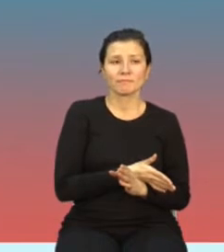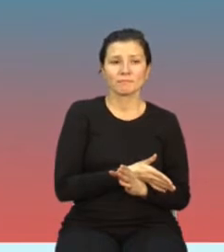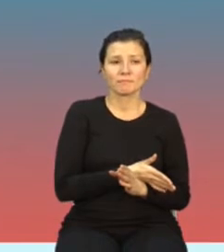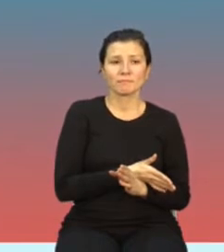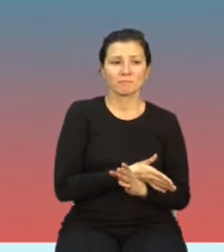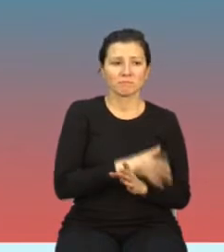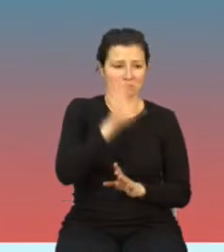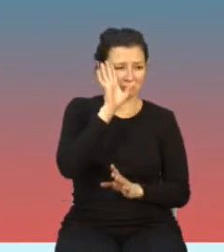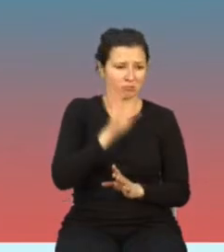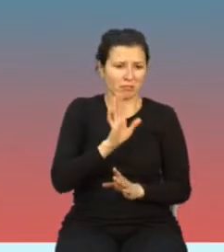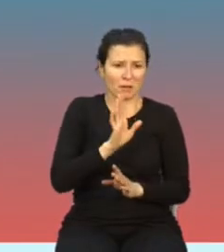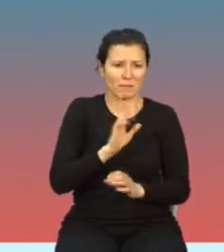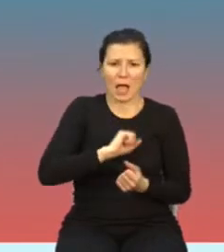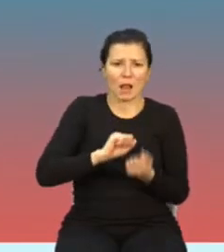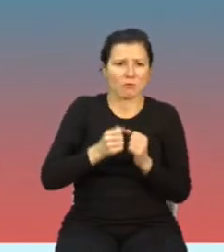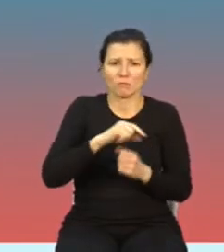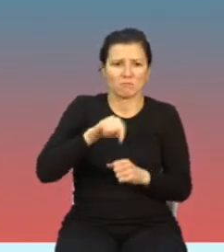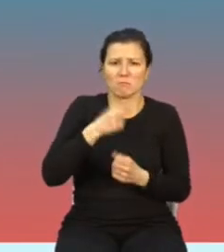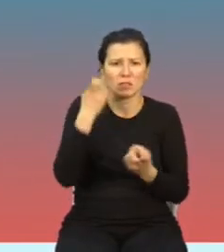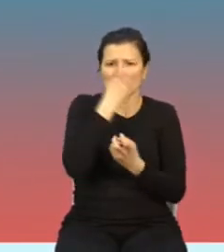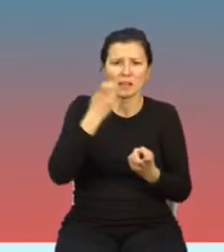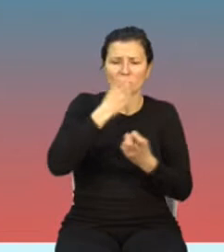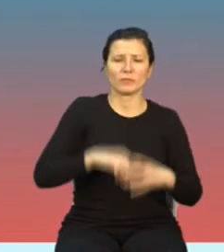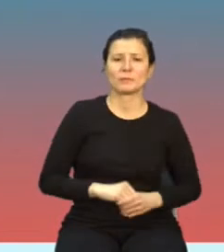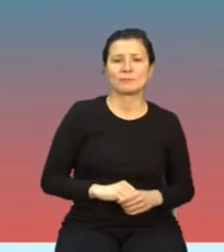nie były w polu naszego zainteresowania. I